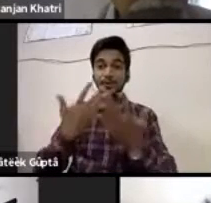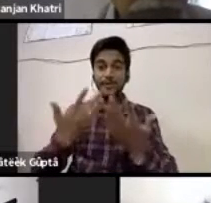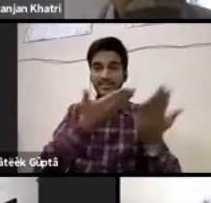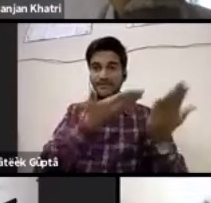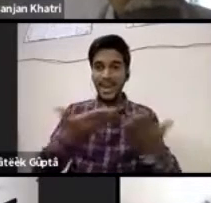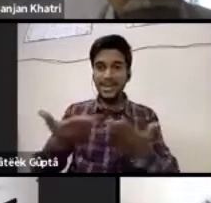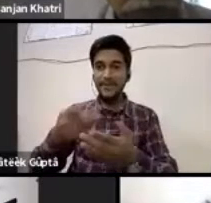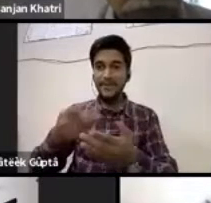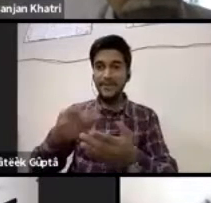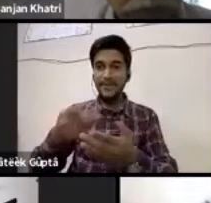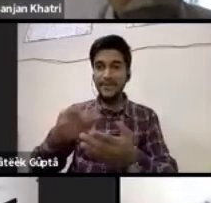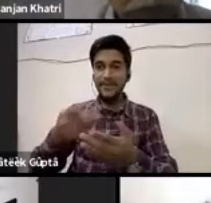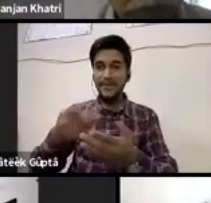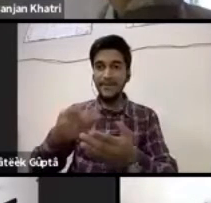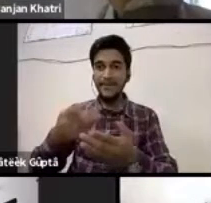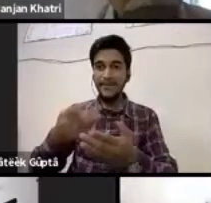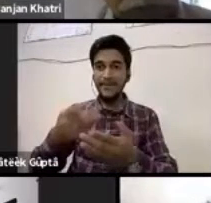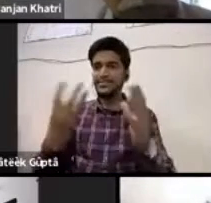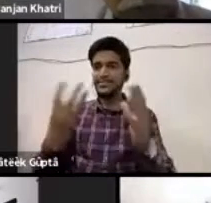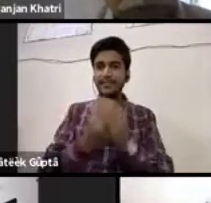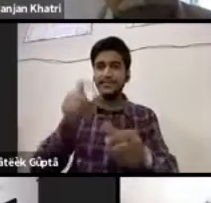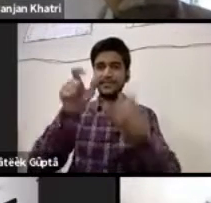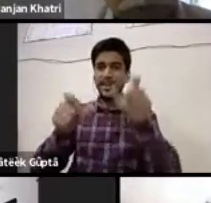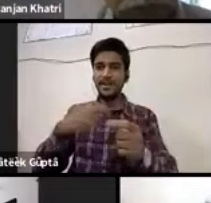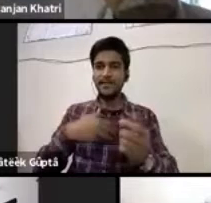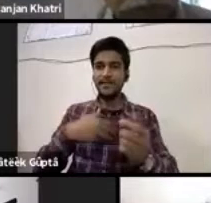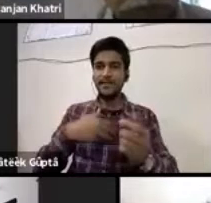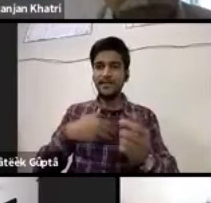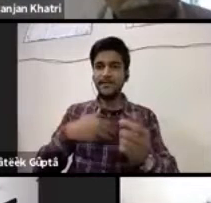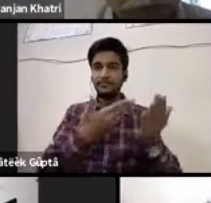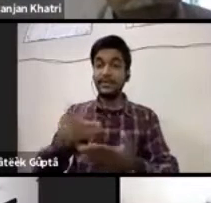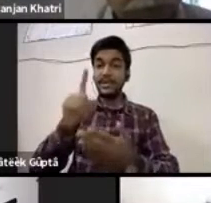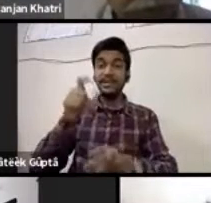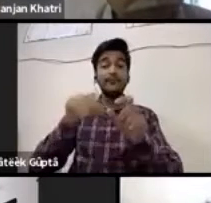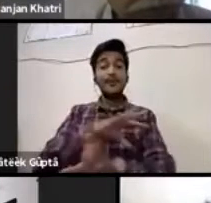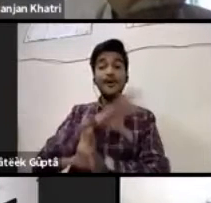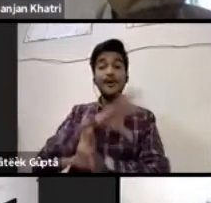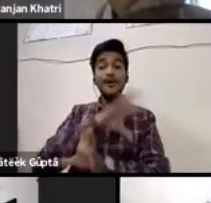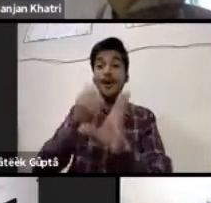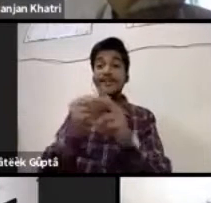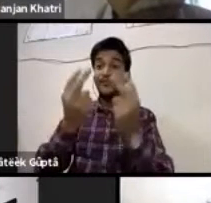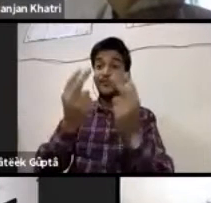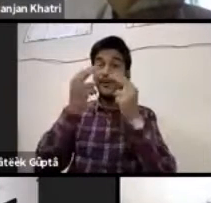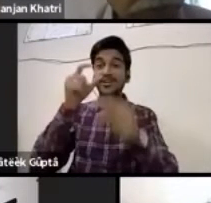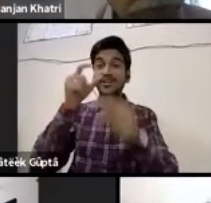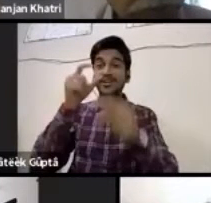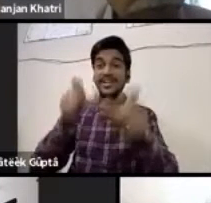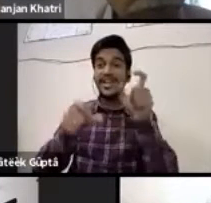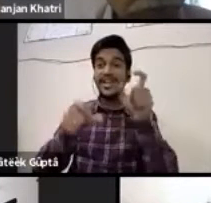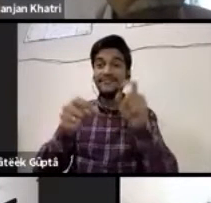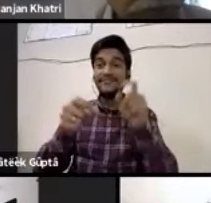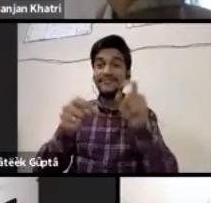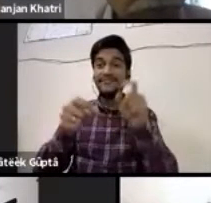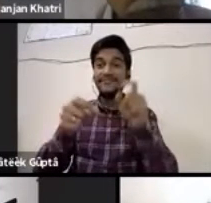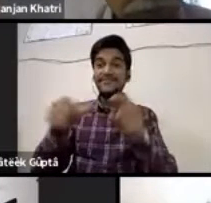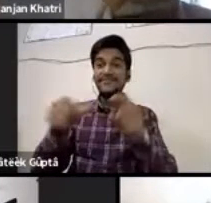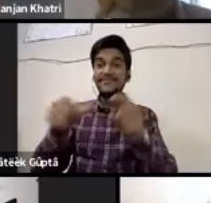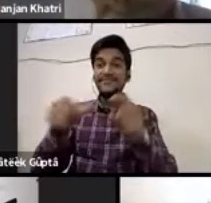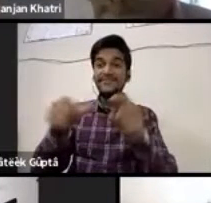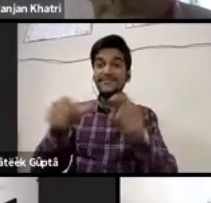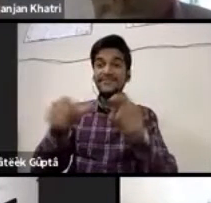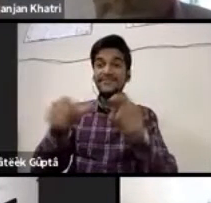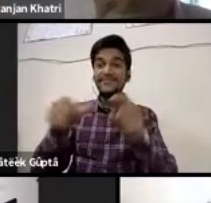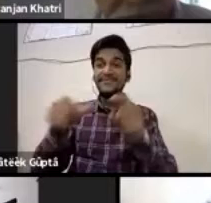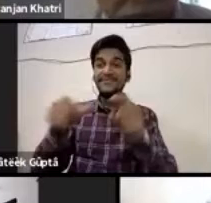अदर पैनलिस्ट एंड ग्रीटिंग्स टू ऑल ऑफ यू. और नाउ आई थिंक सो विद दिस ब्रीफ इंट्रोडक्शन आई वुड लाइक टू हैंड